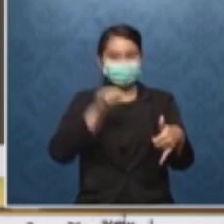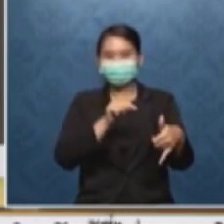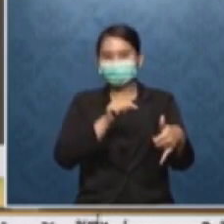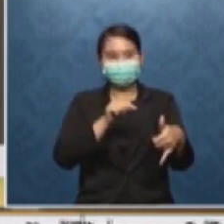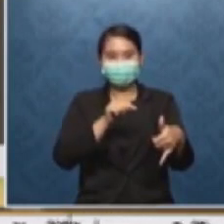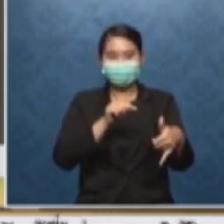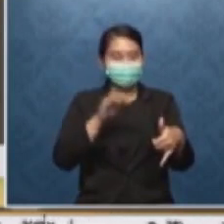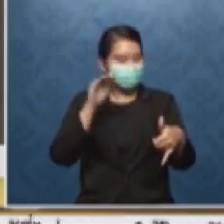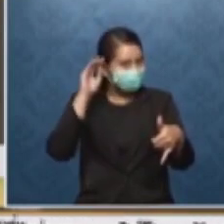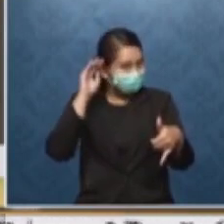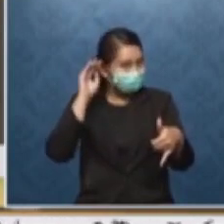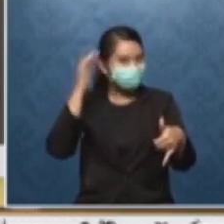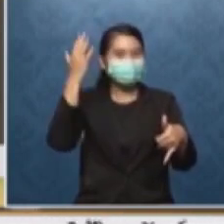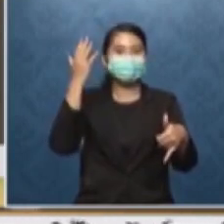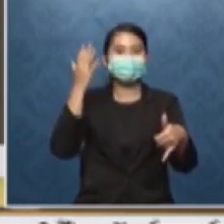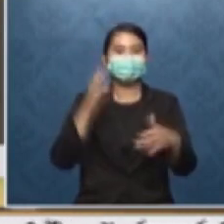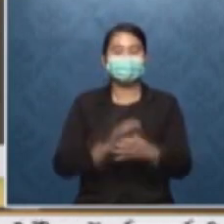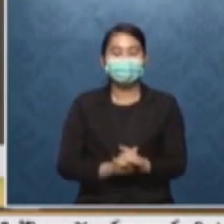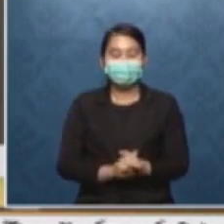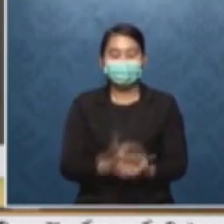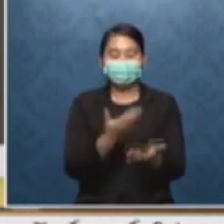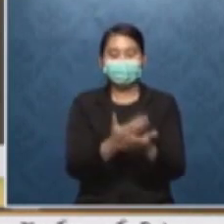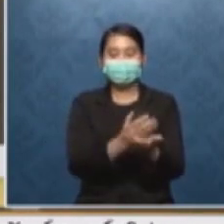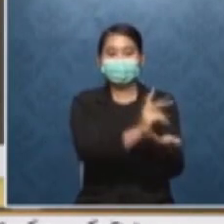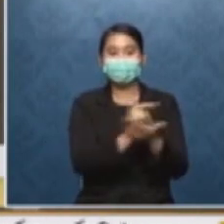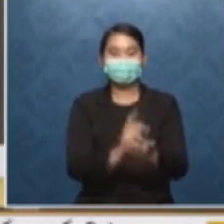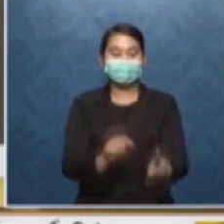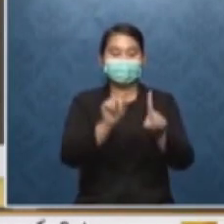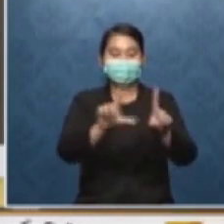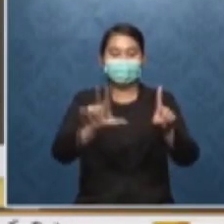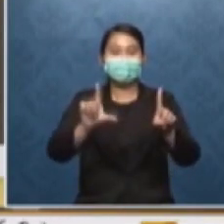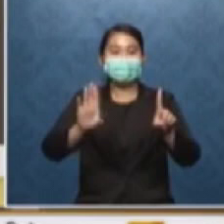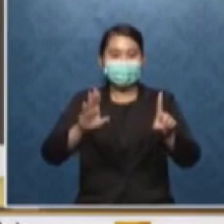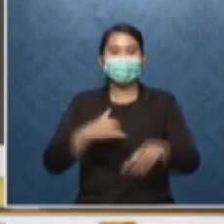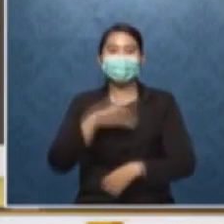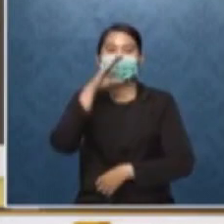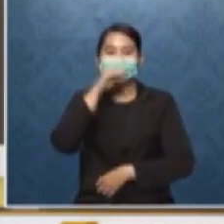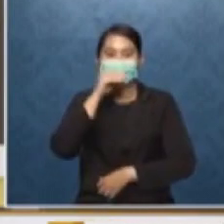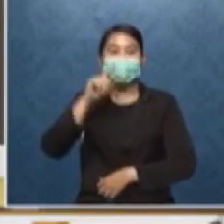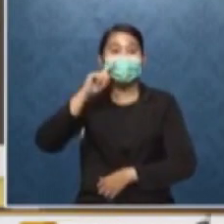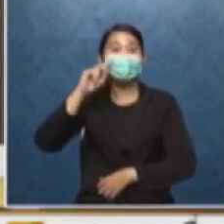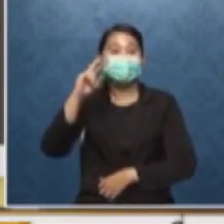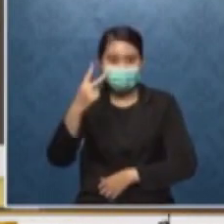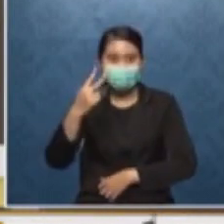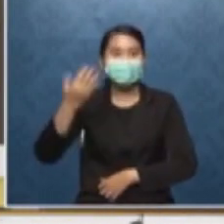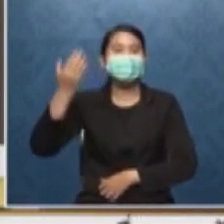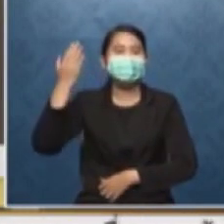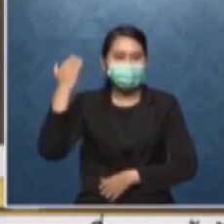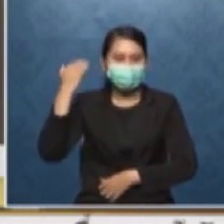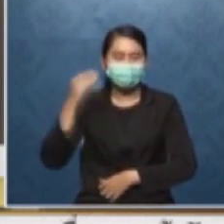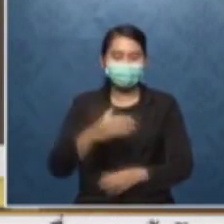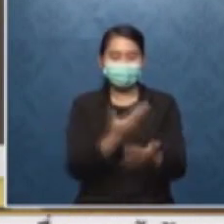ก็เพราะว่าที่ผ่านมาครับเงินกู้ 1ล้านบาทที่ผมบอกว่าเราพูดกันเป็นครั้งที่ 2ครั้งนี้ครั้งที่ผ่านมา